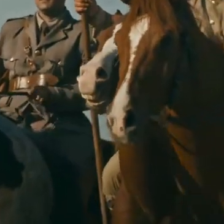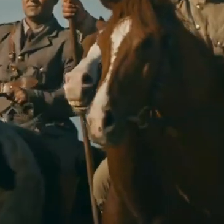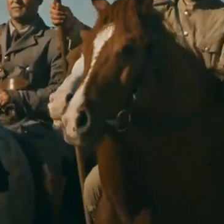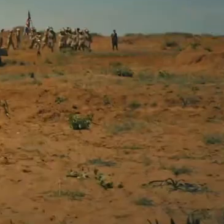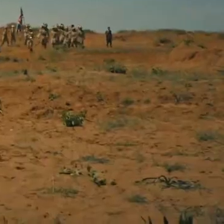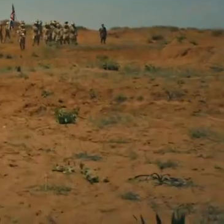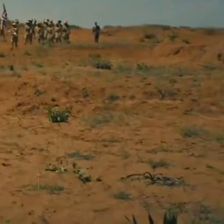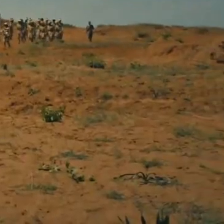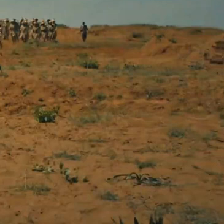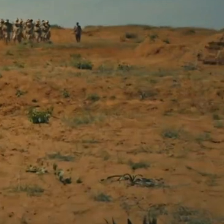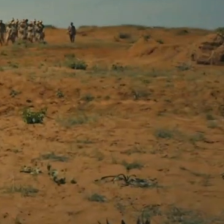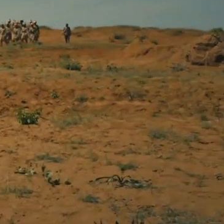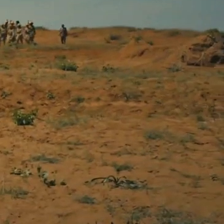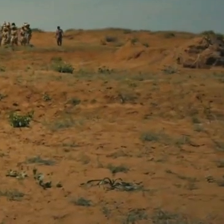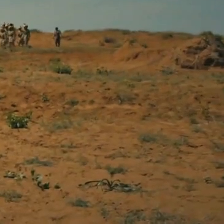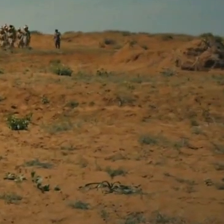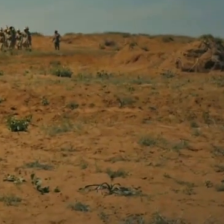takip ediyor.